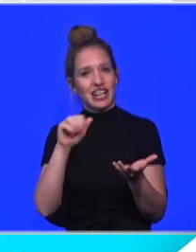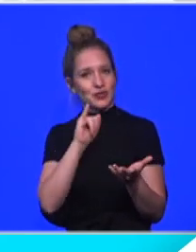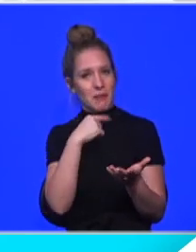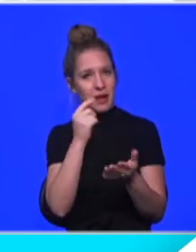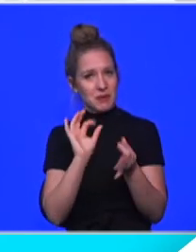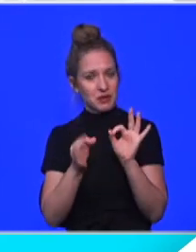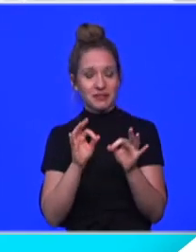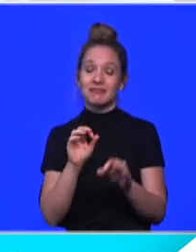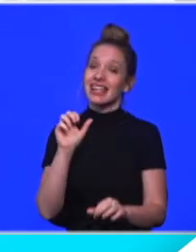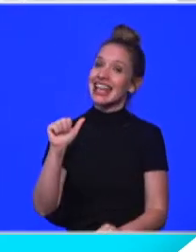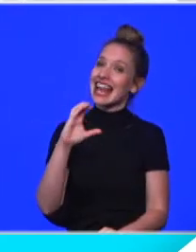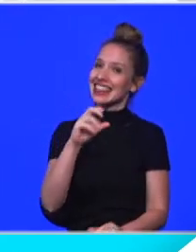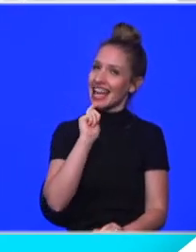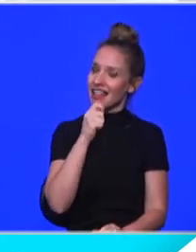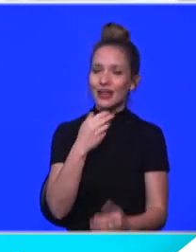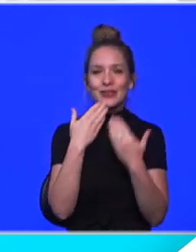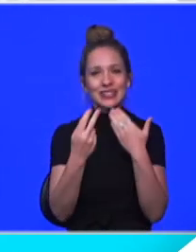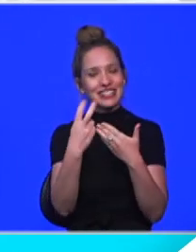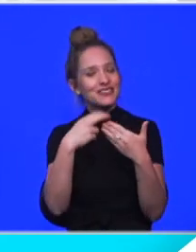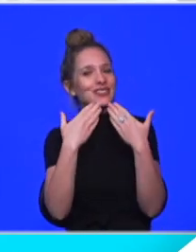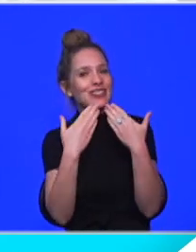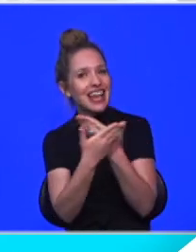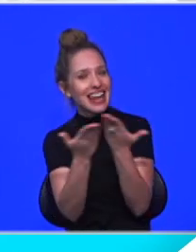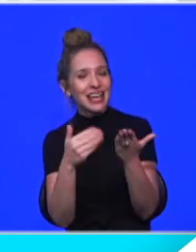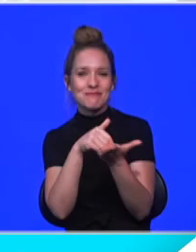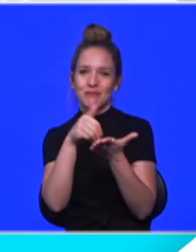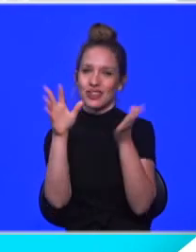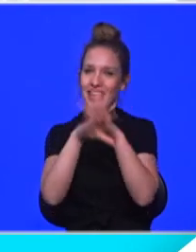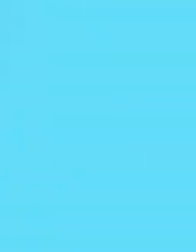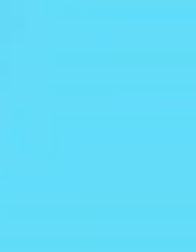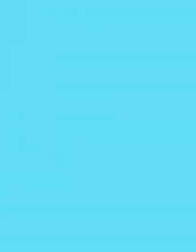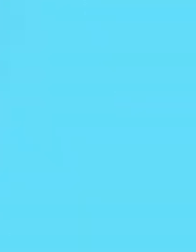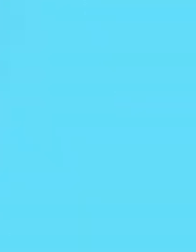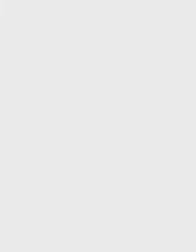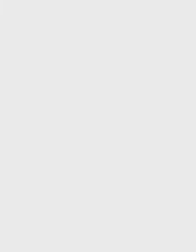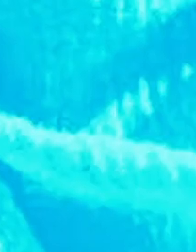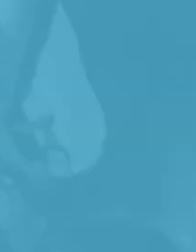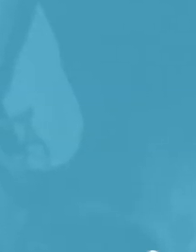תודה רבה לך שהצטרפת אלינו. תודה, תודה לכם, המשך ערב טוב. ערב טוב.